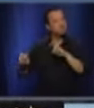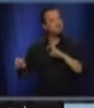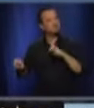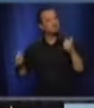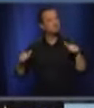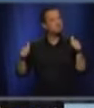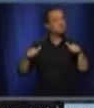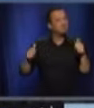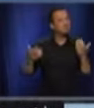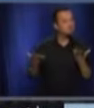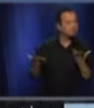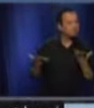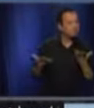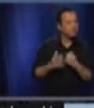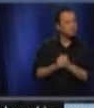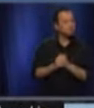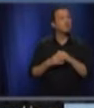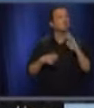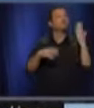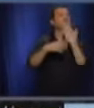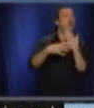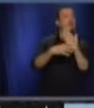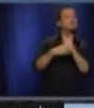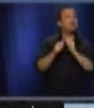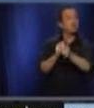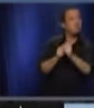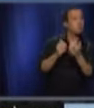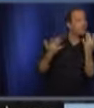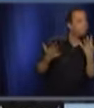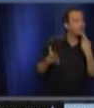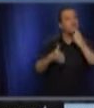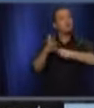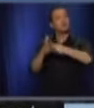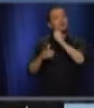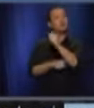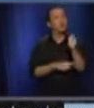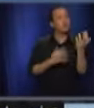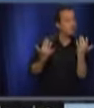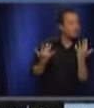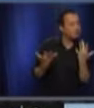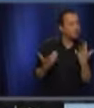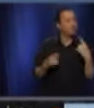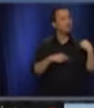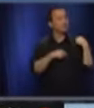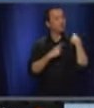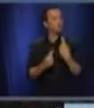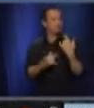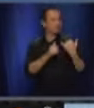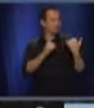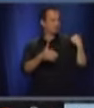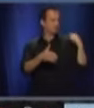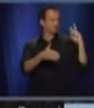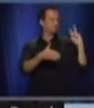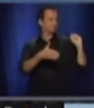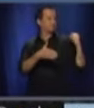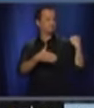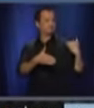Combien d'interventions ou combien de contraventions ou de situations problématiques ces policiers-là ont rencontrés le vendredi soir et samedi soir?